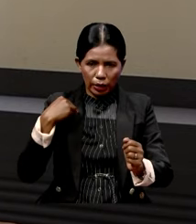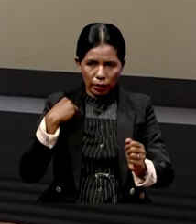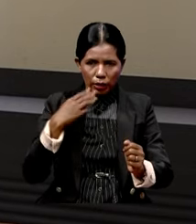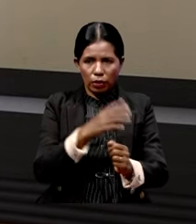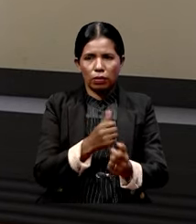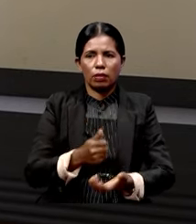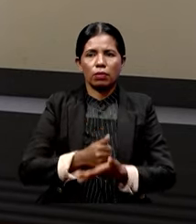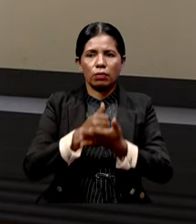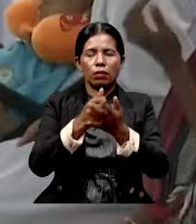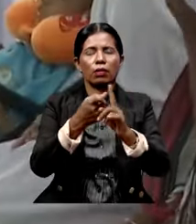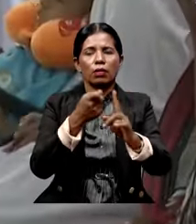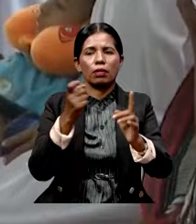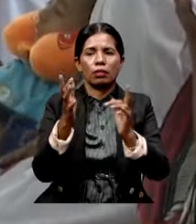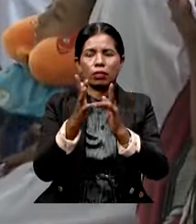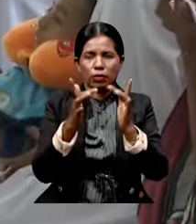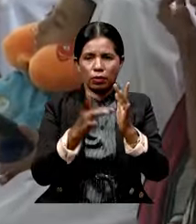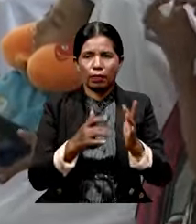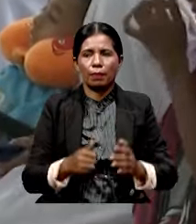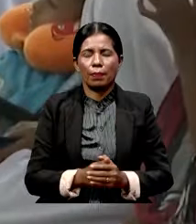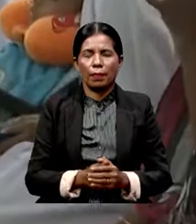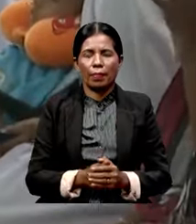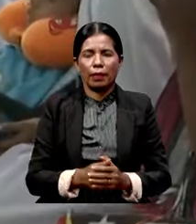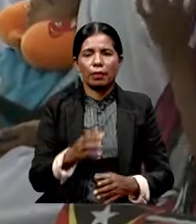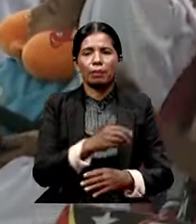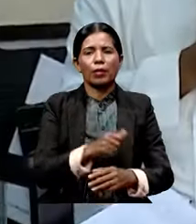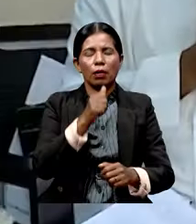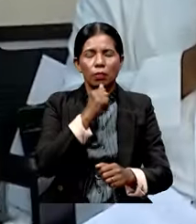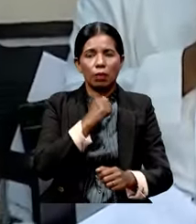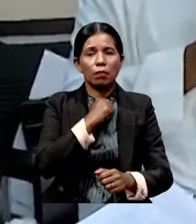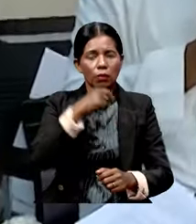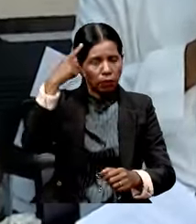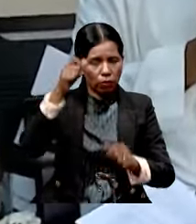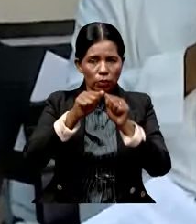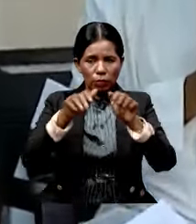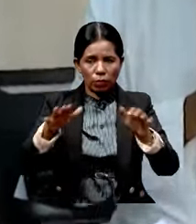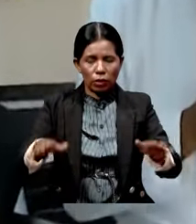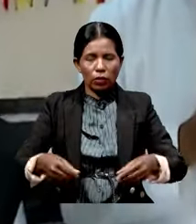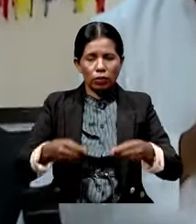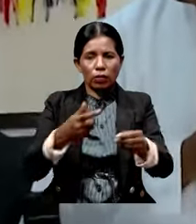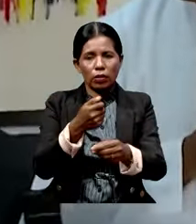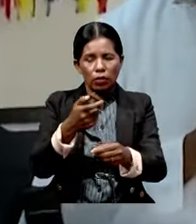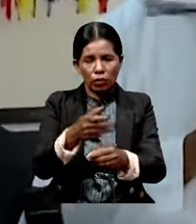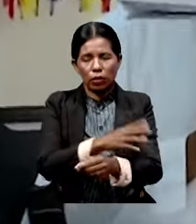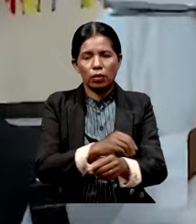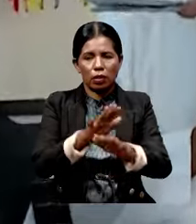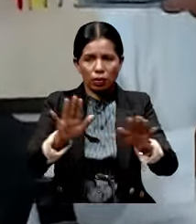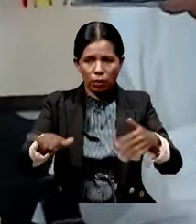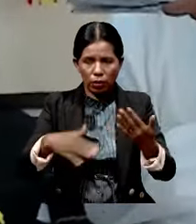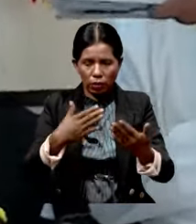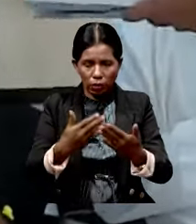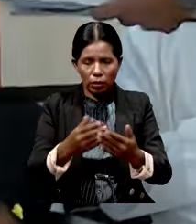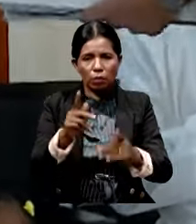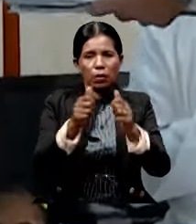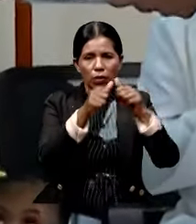oleh Yesus. Ia visita ne Papa Mos fo benção balabarek sira no fo terço urebusado balabarek sira o condição